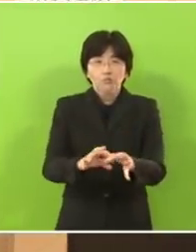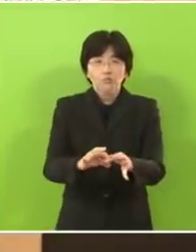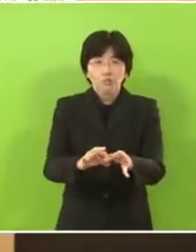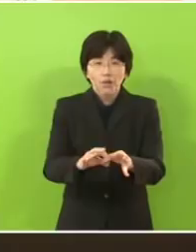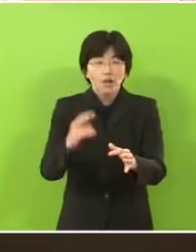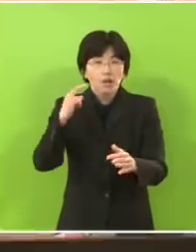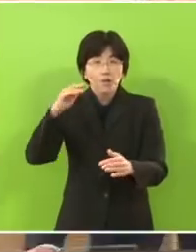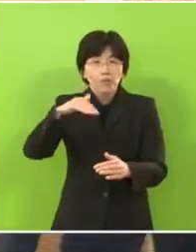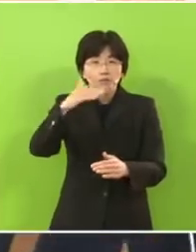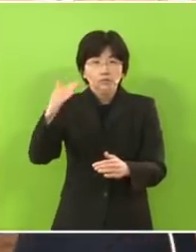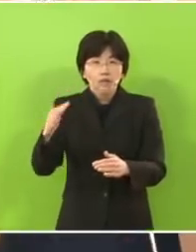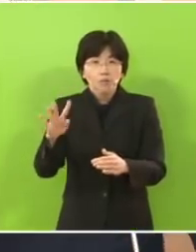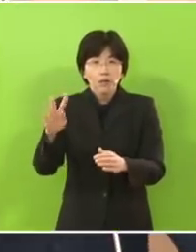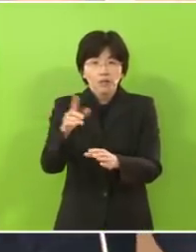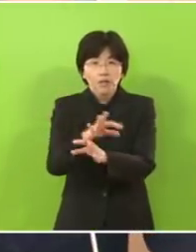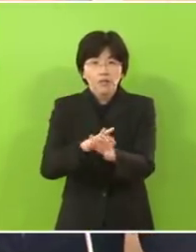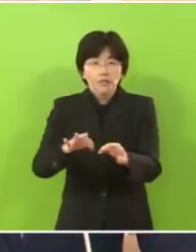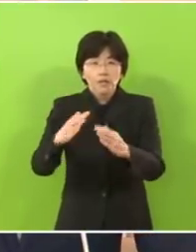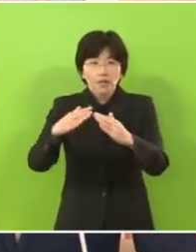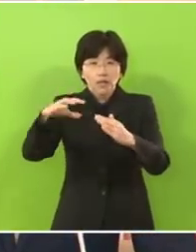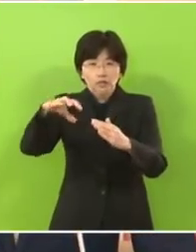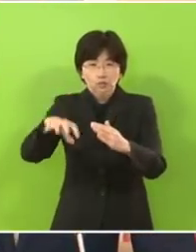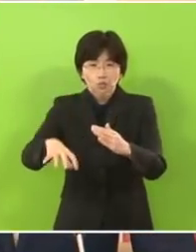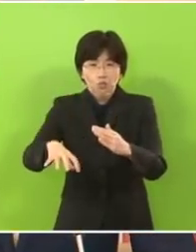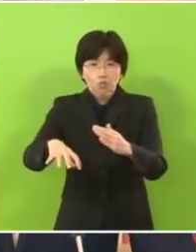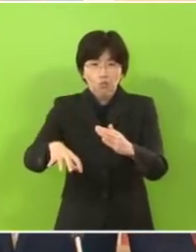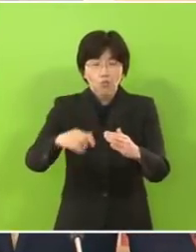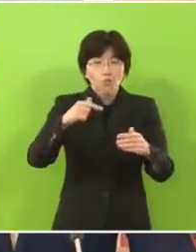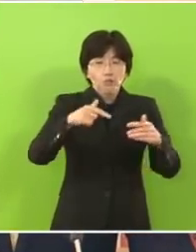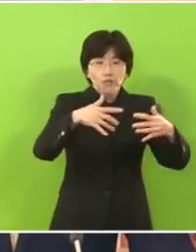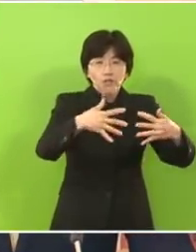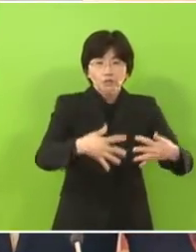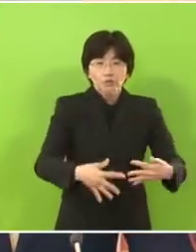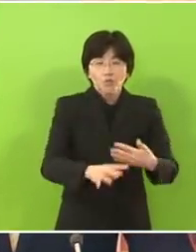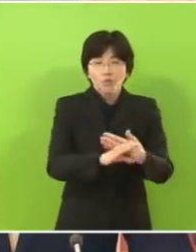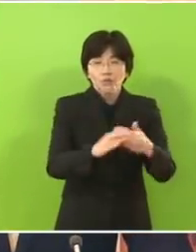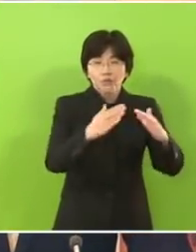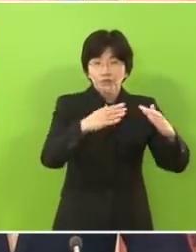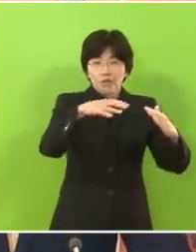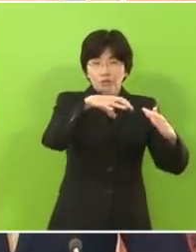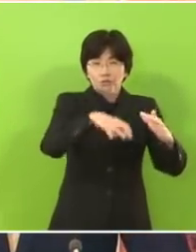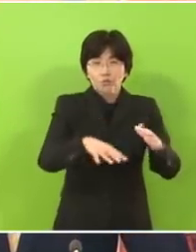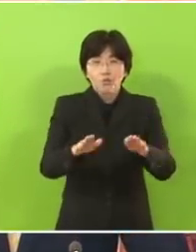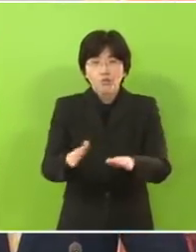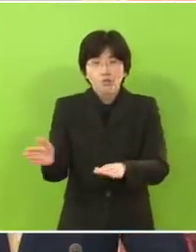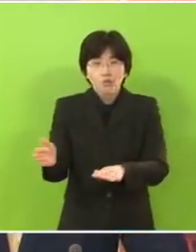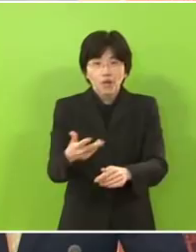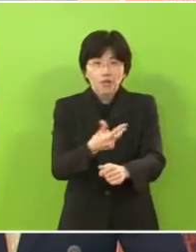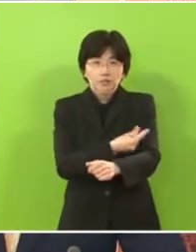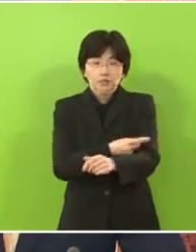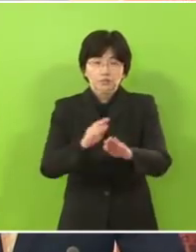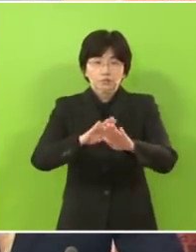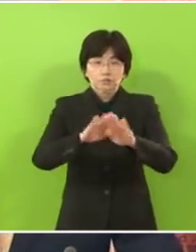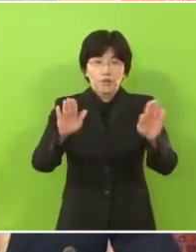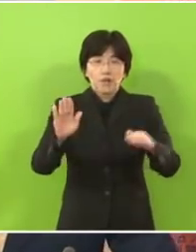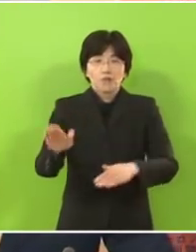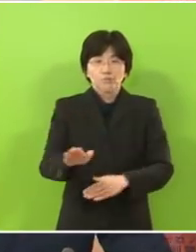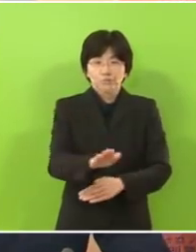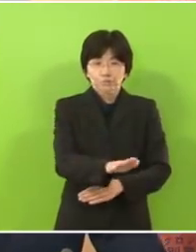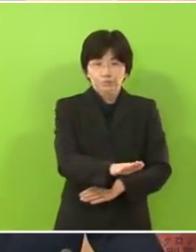松山健永退場と歳以上臨時会場が本日から接種開始しており